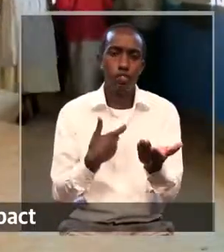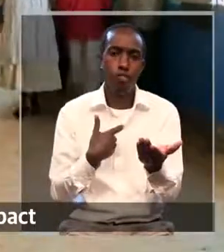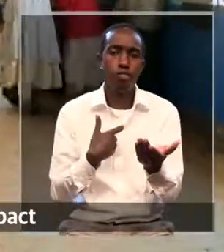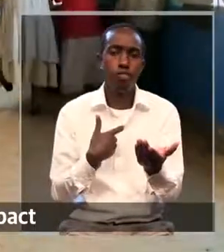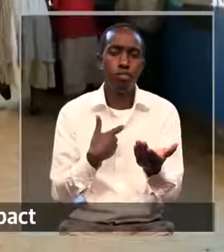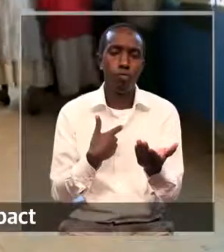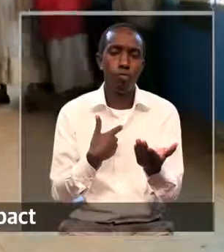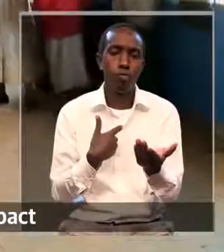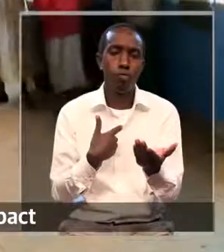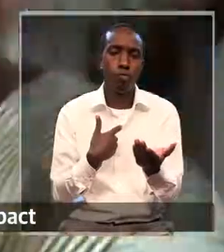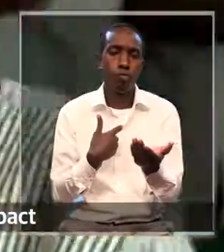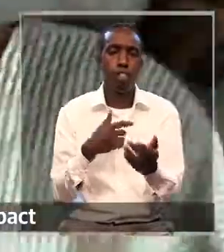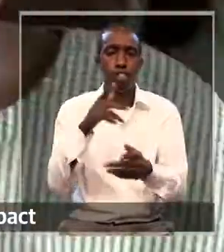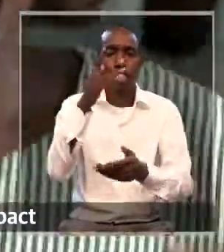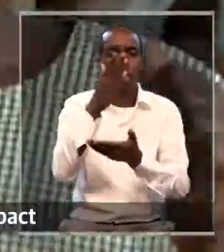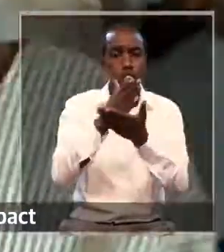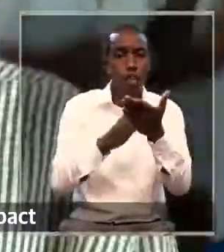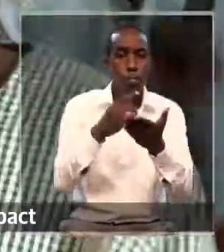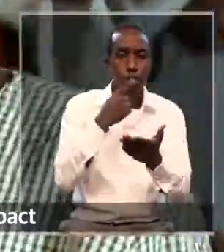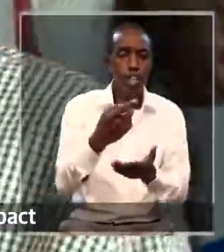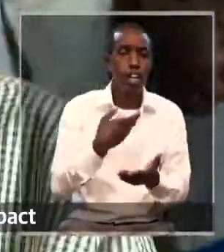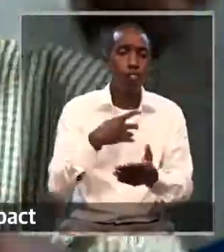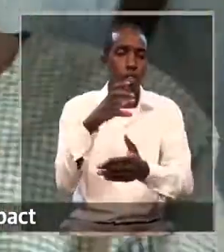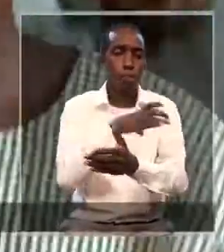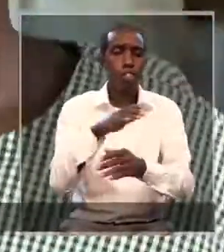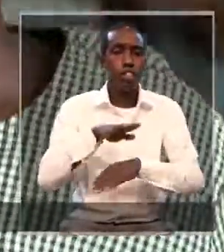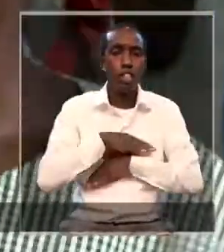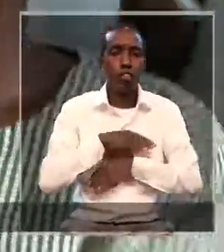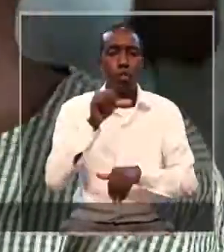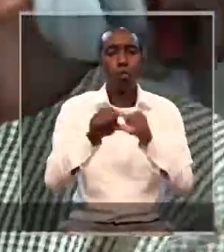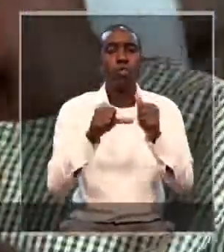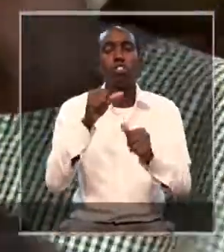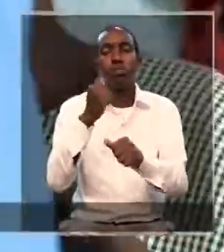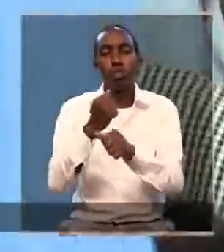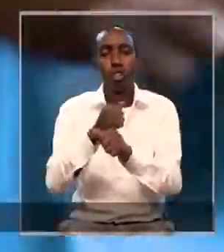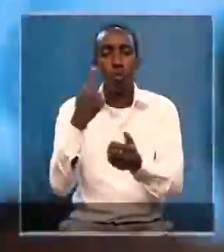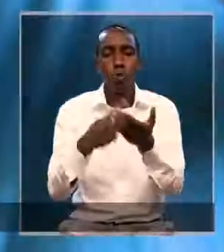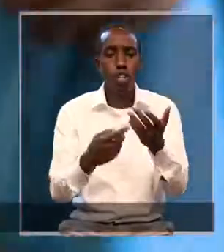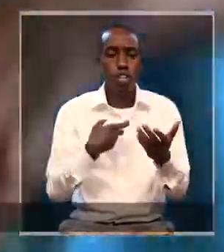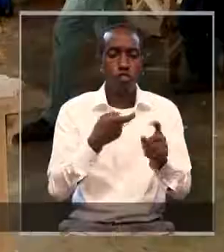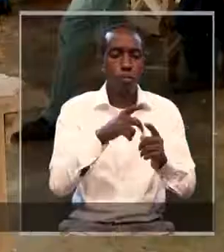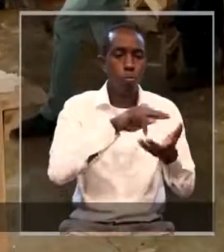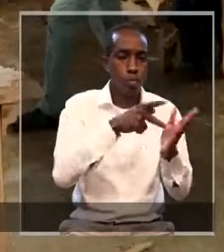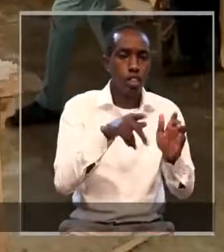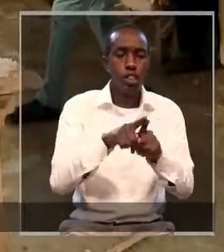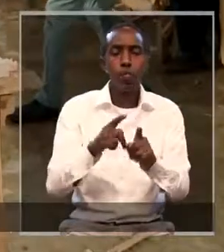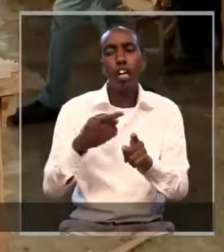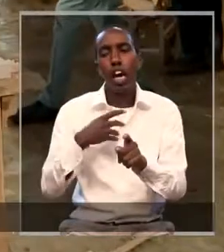wabagejejeho hari abavuga ko bagize ubushobozi buhagije bwo gukomeza ibyo bahawe n'umushinga ariko kandi hari naho inzira